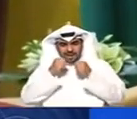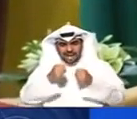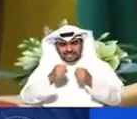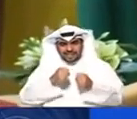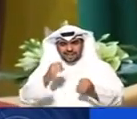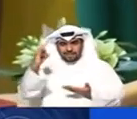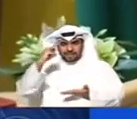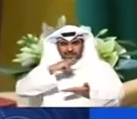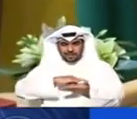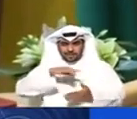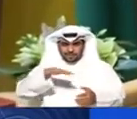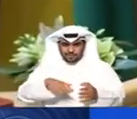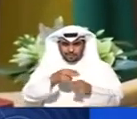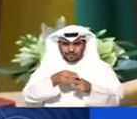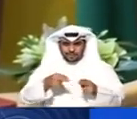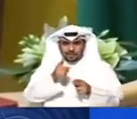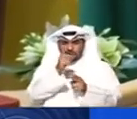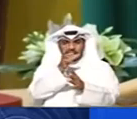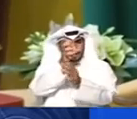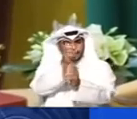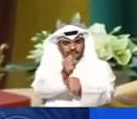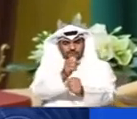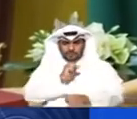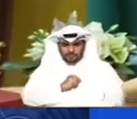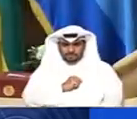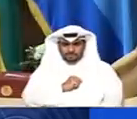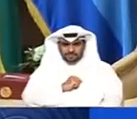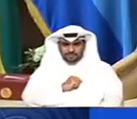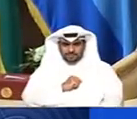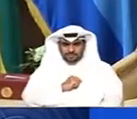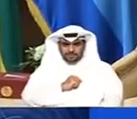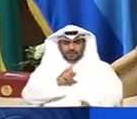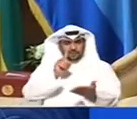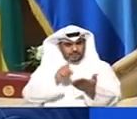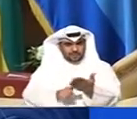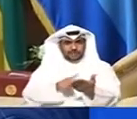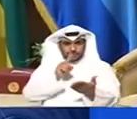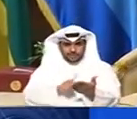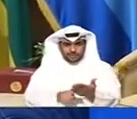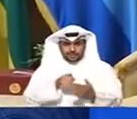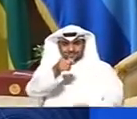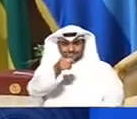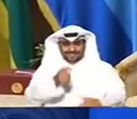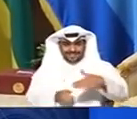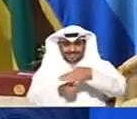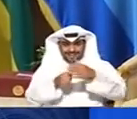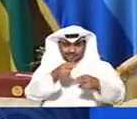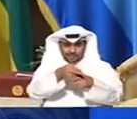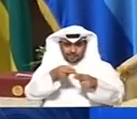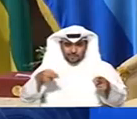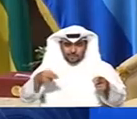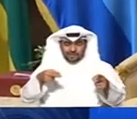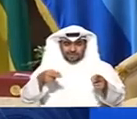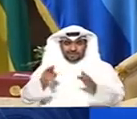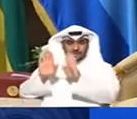وديرتنا ويحفظكم من كل شر. وحقيقة بطول فترة إقامتك في أمريكا يعني